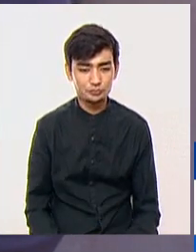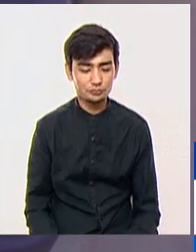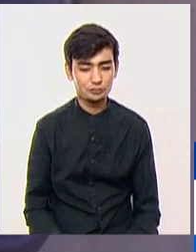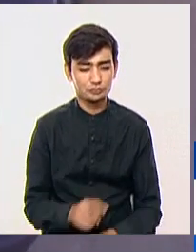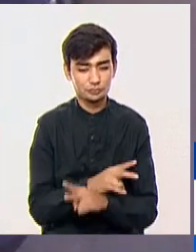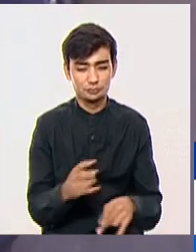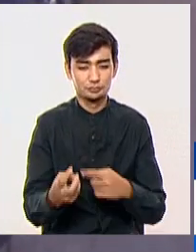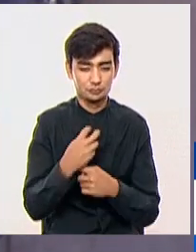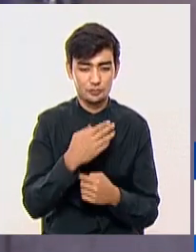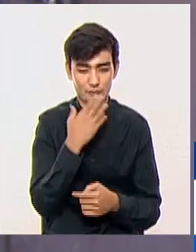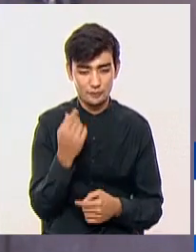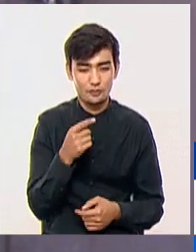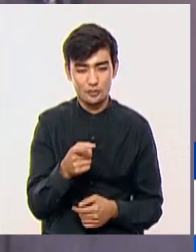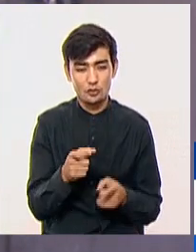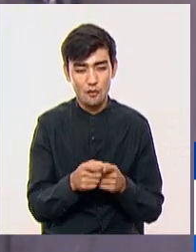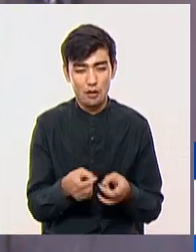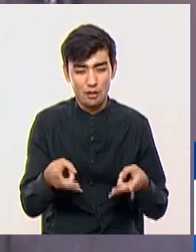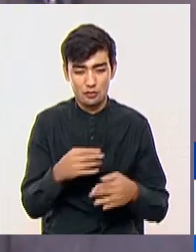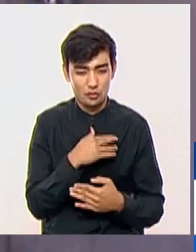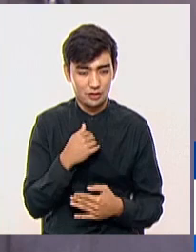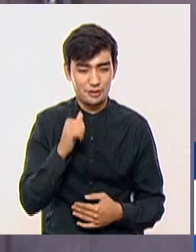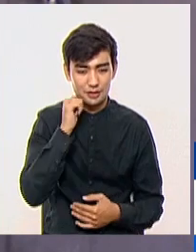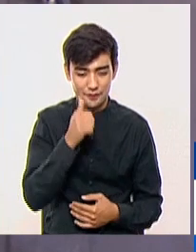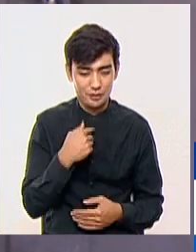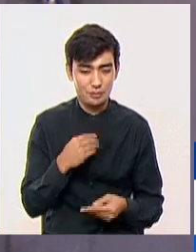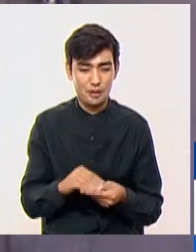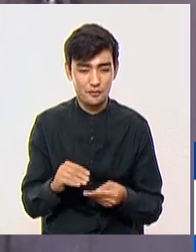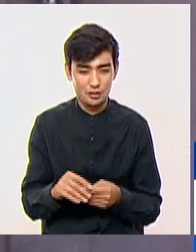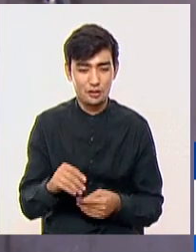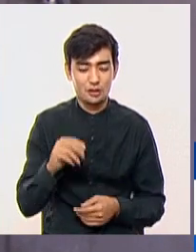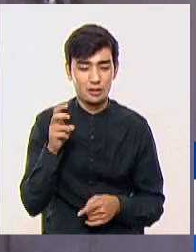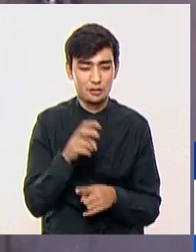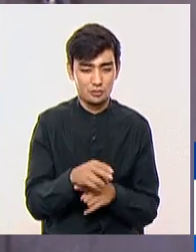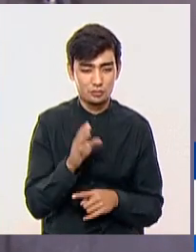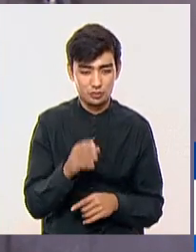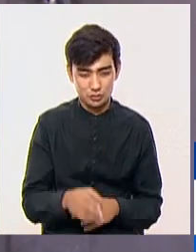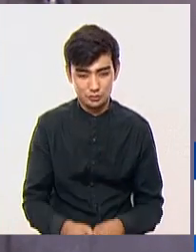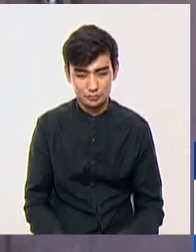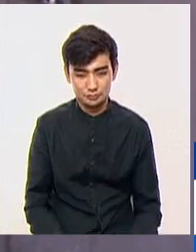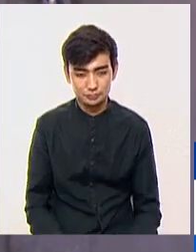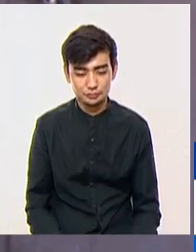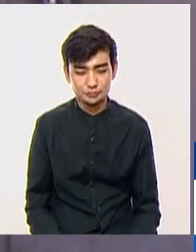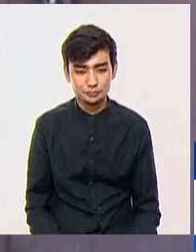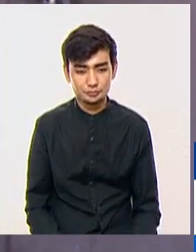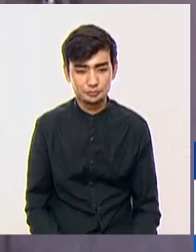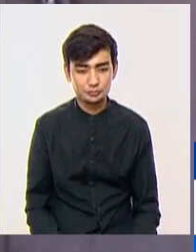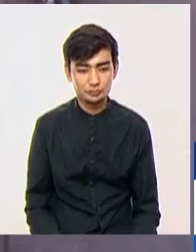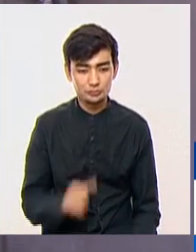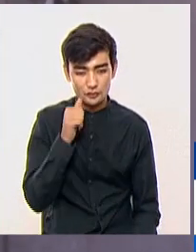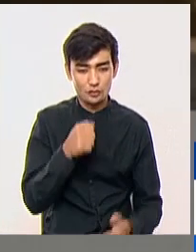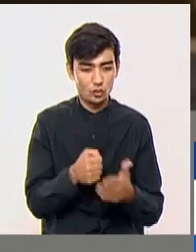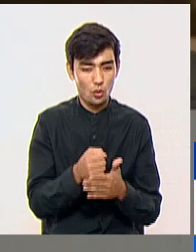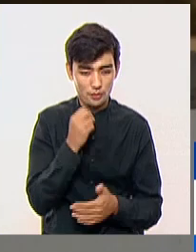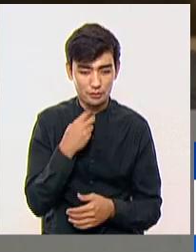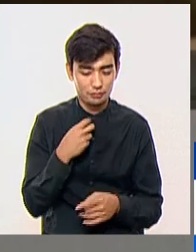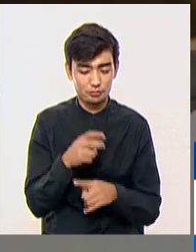Сондықтан сіздің де сөзіңіз осылай қалып қоймасын. Ертең айтып отырмын ғой, ертең келеміз. Күнде далаға шығып күтіп отырамыз. Сындым, ертең әбеткеден